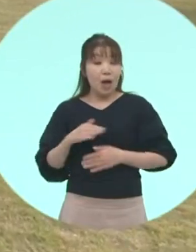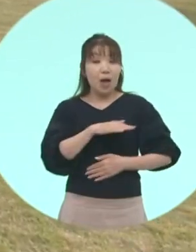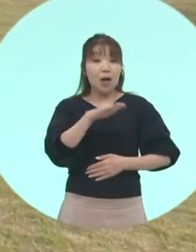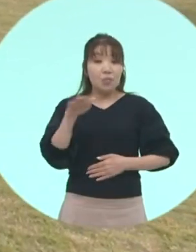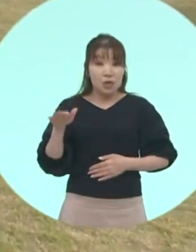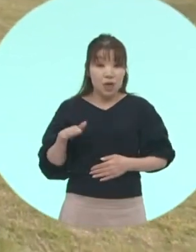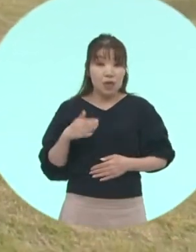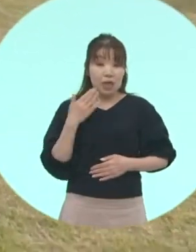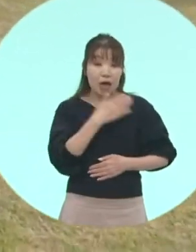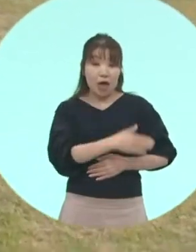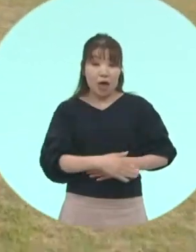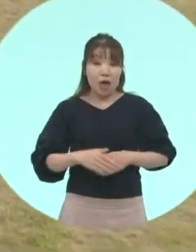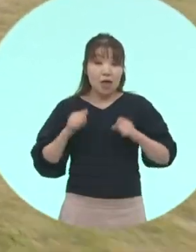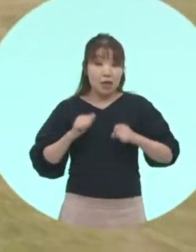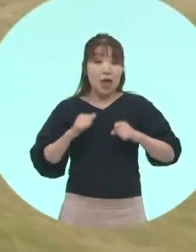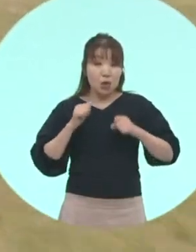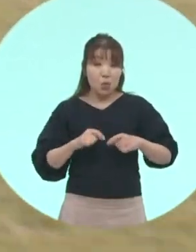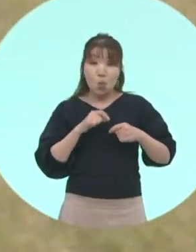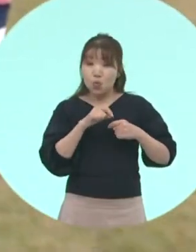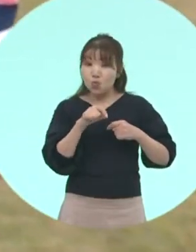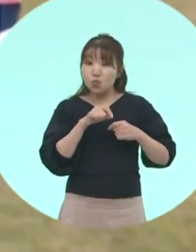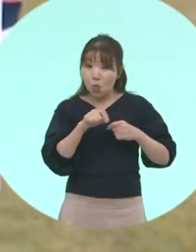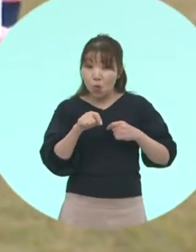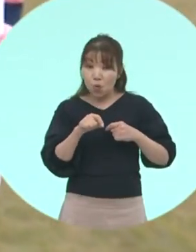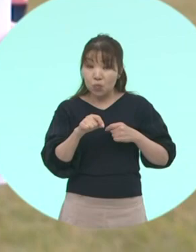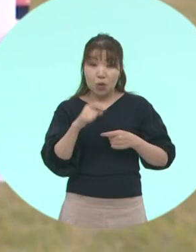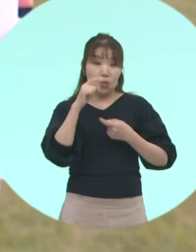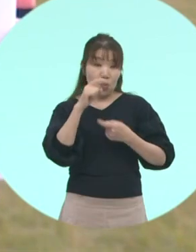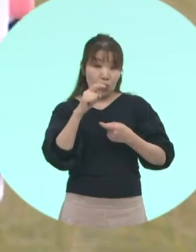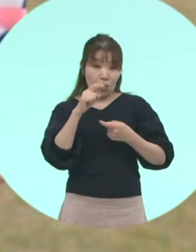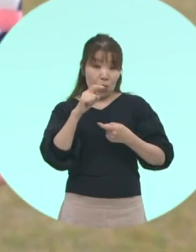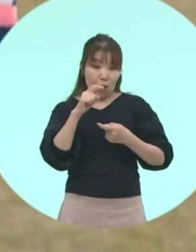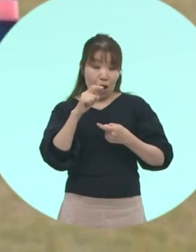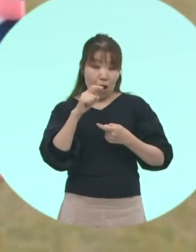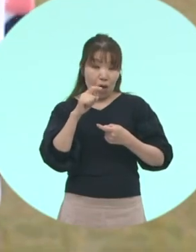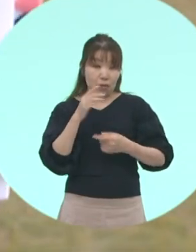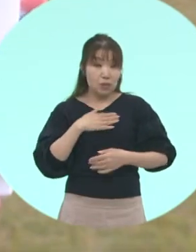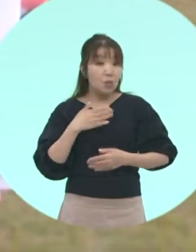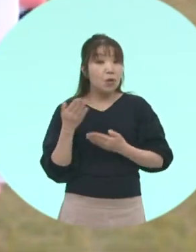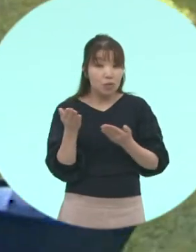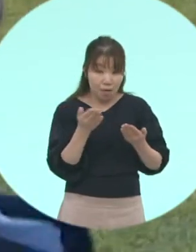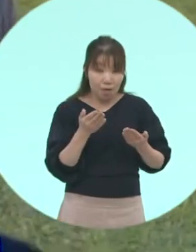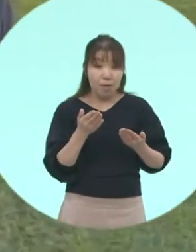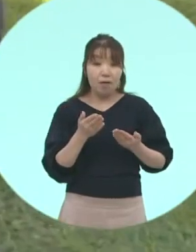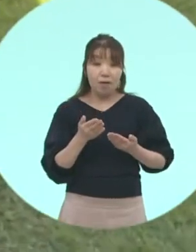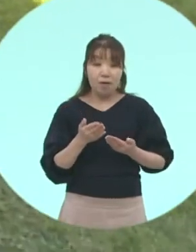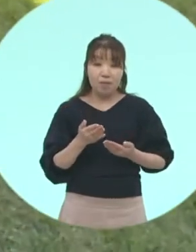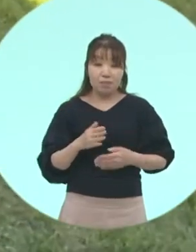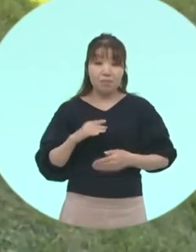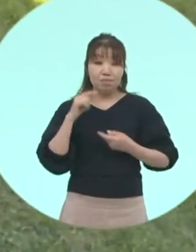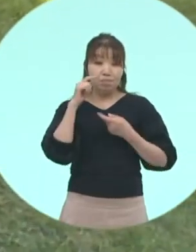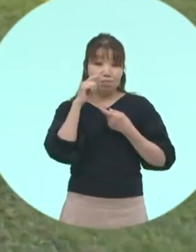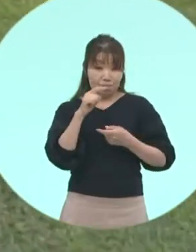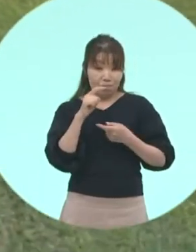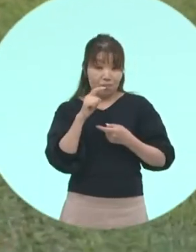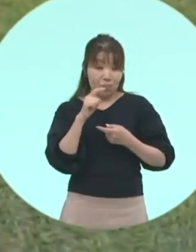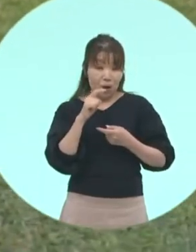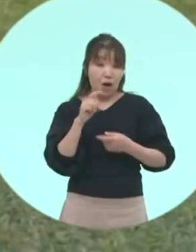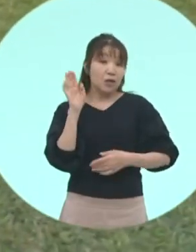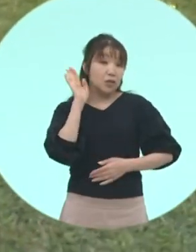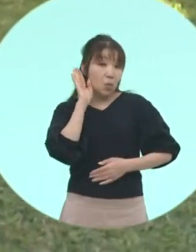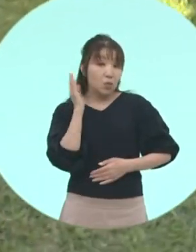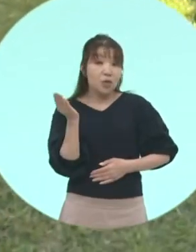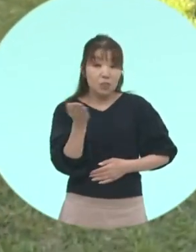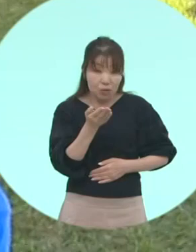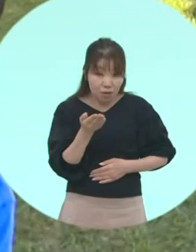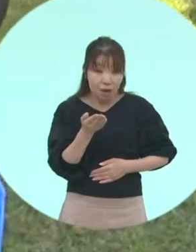んは健康寿命という言葉をご存知ですか？健康寿命っていう言葉聞いた